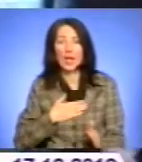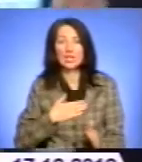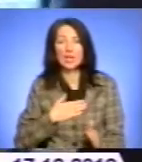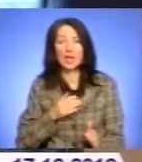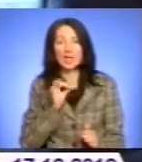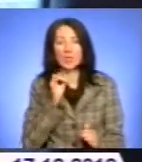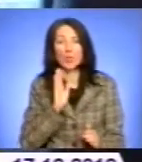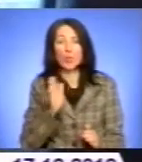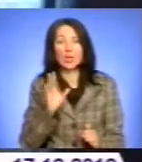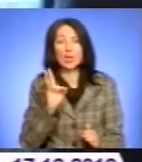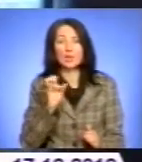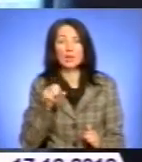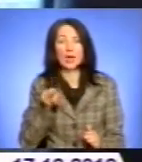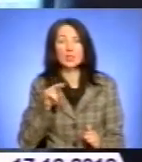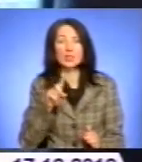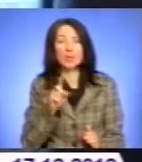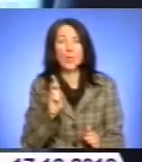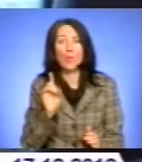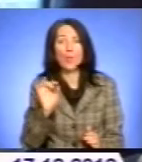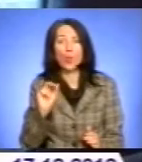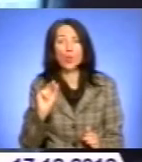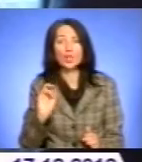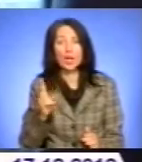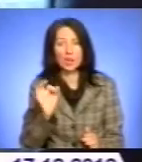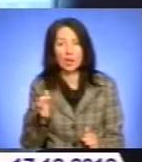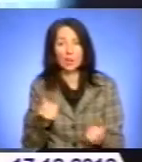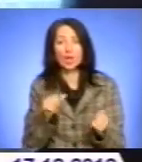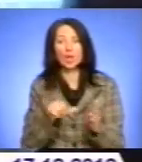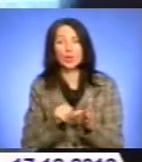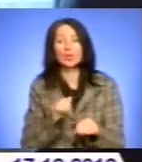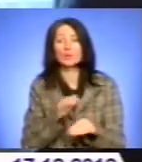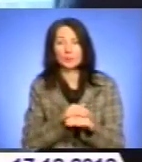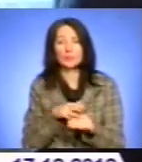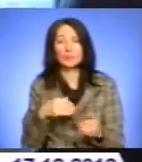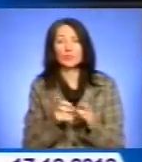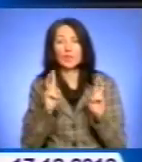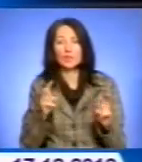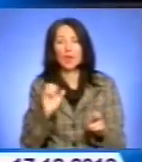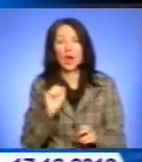буде нас Бурчанка брати участь і підтвердити своє це високе звання академічне.